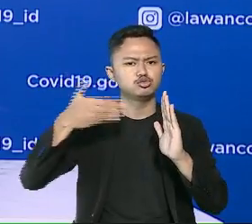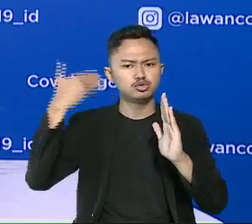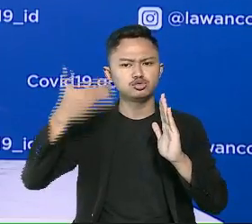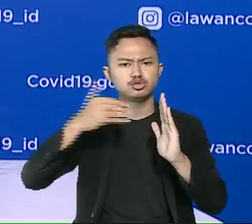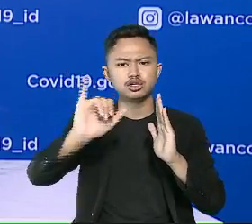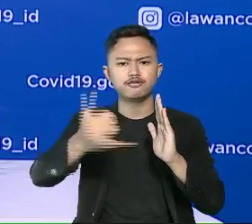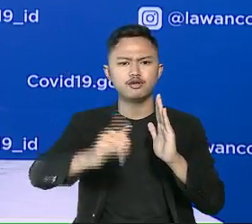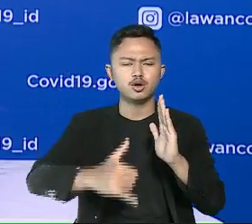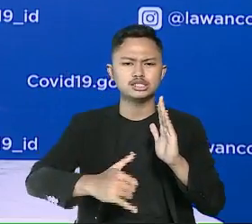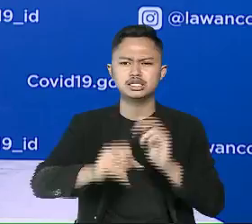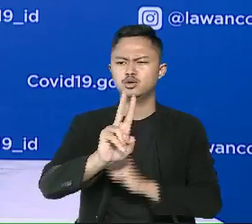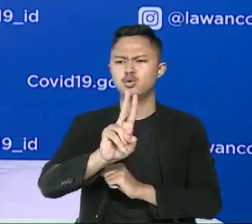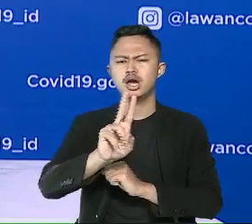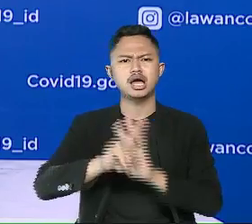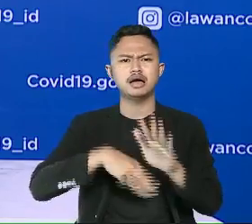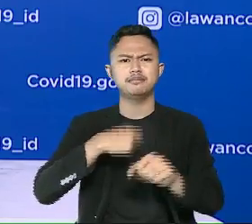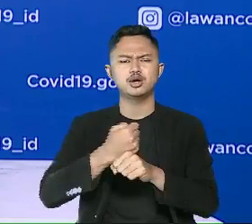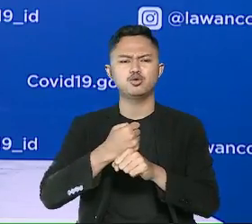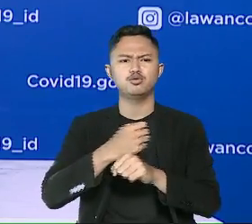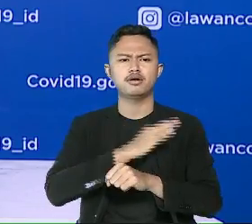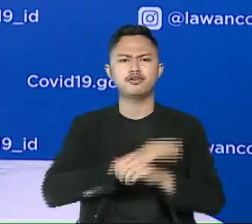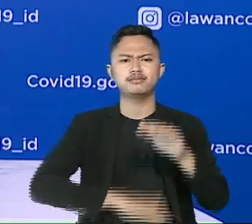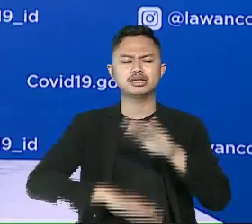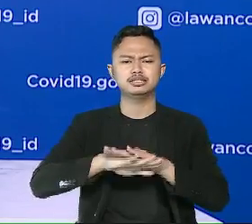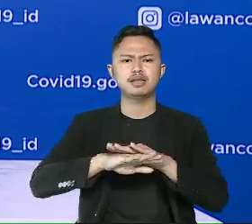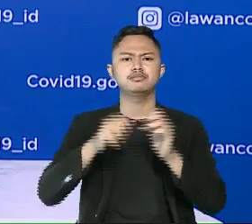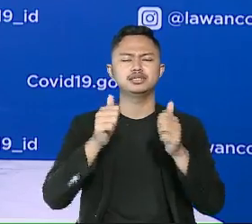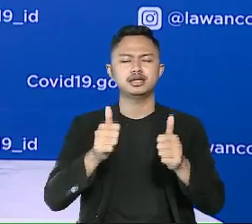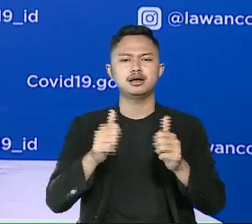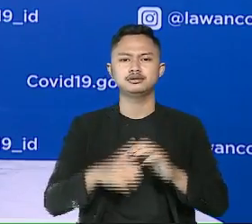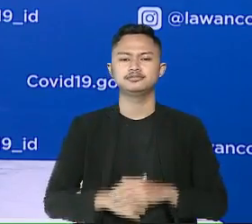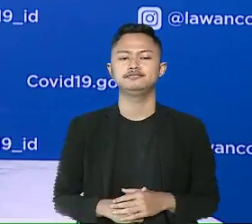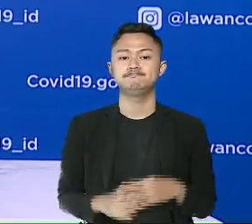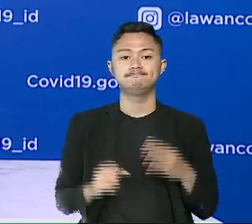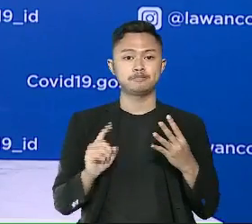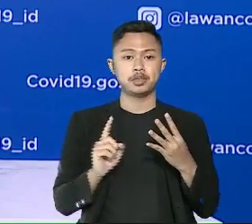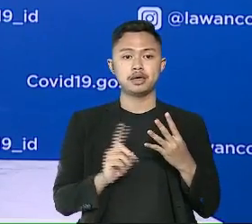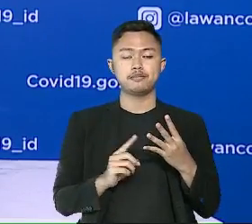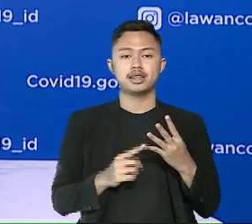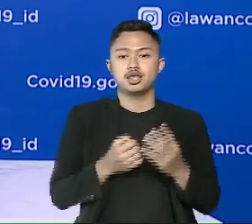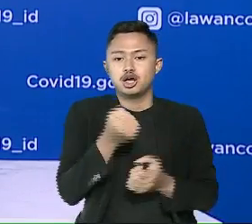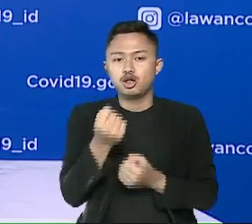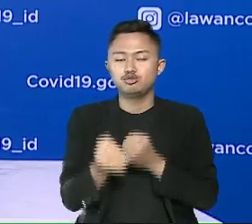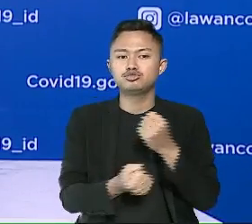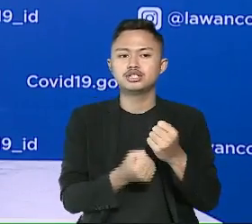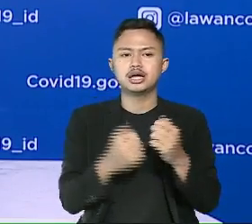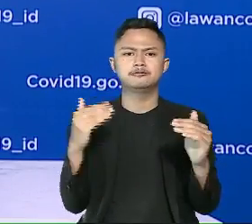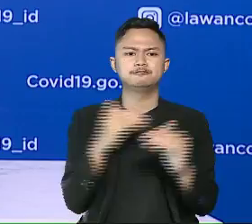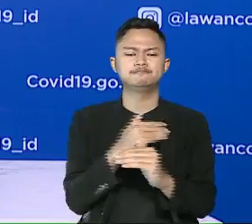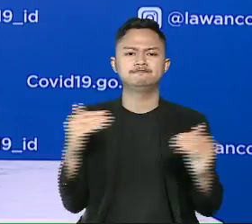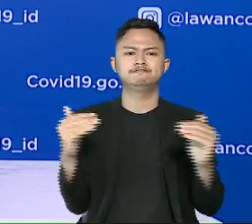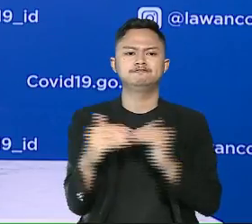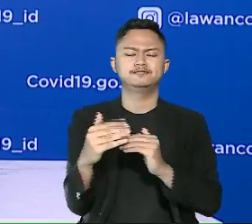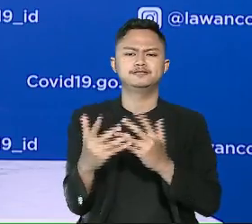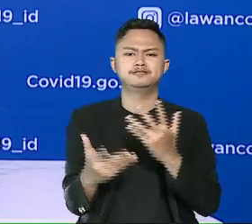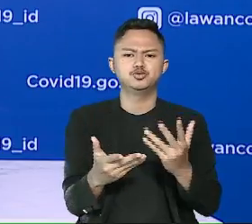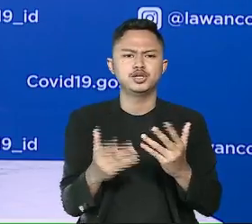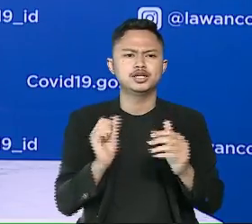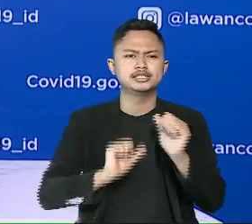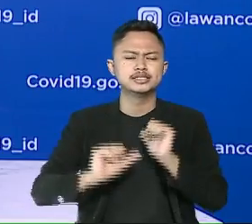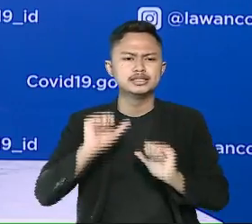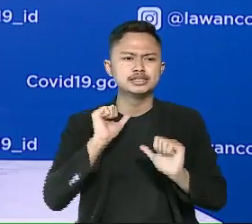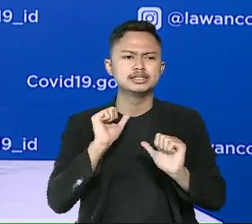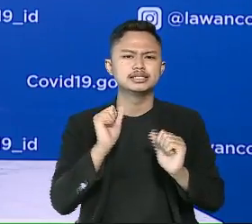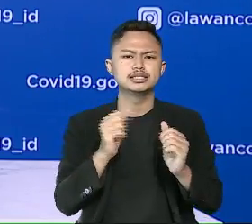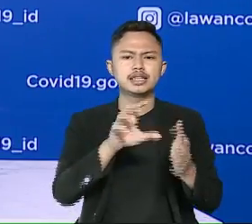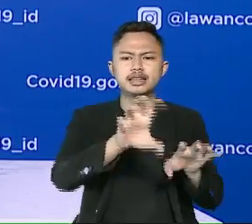minggu efektif untuk menekan penularan. Yang keempat, upaya pembatasan mobilitas yang tidak hanya dilakukan